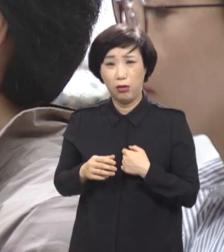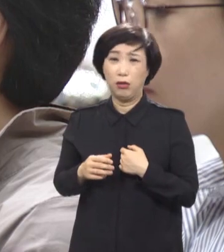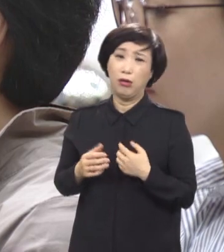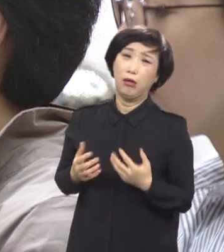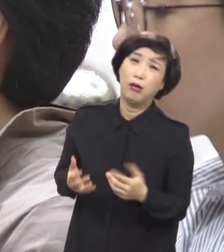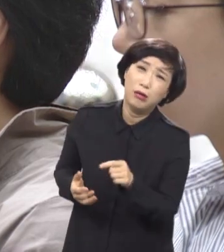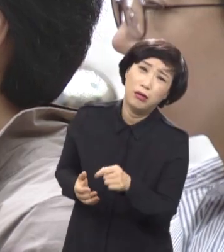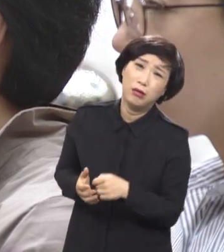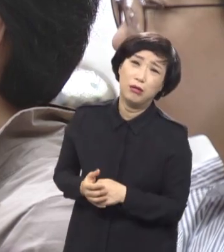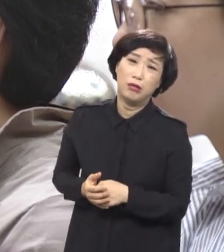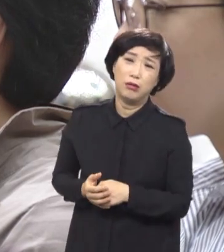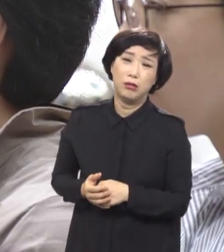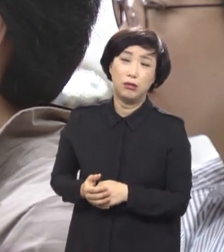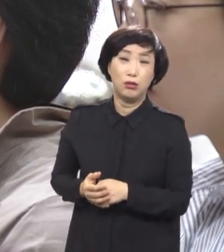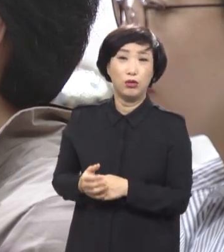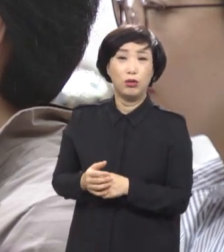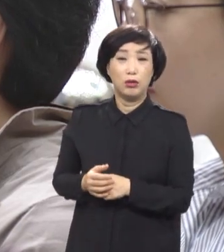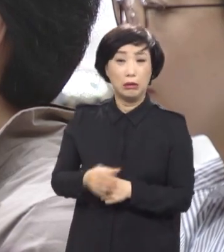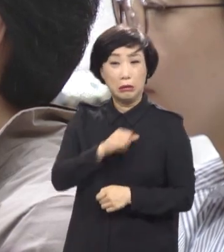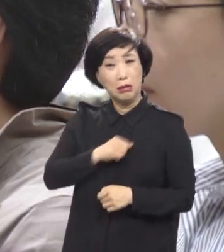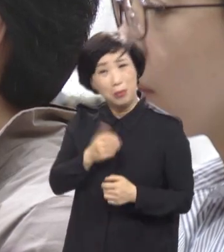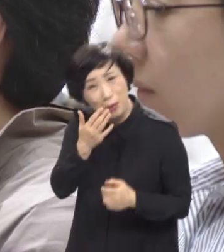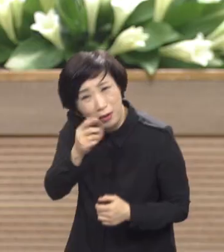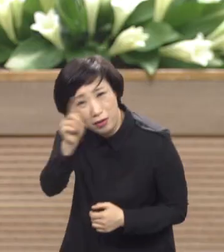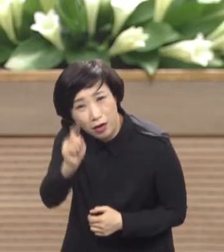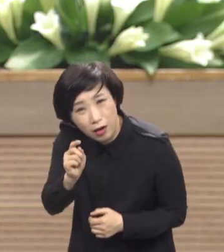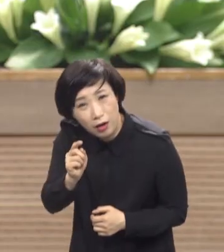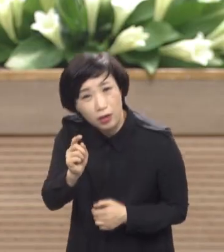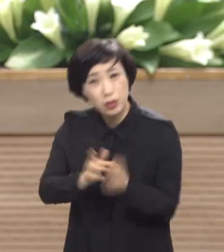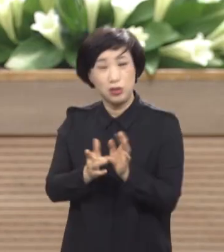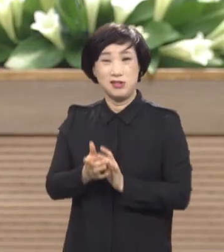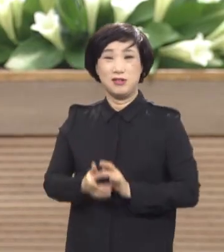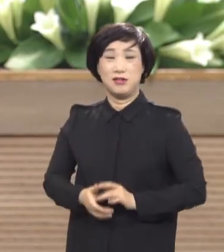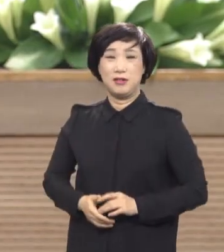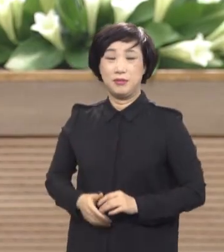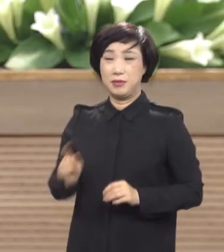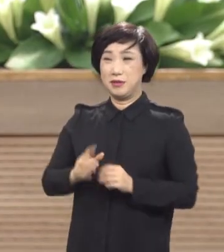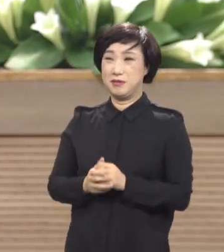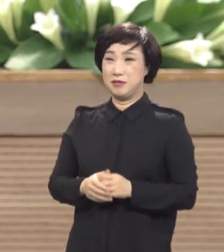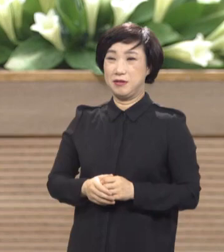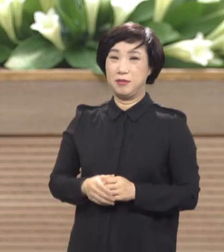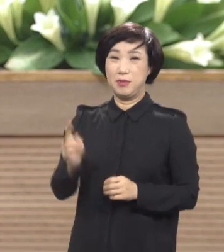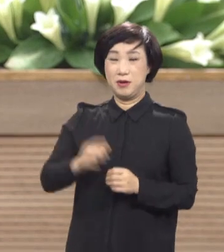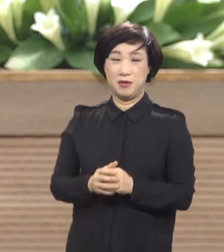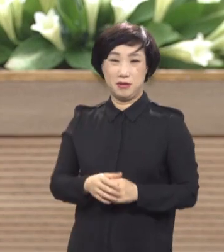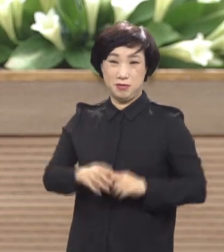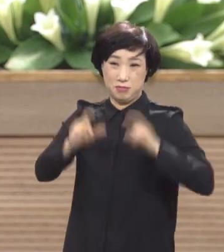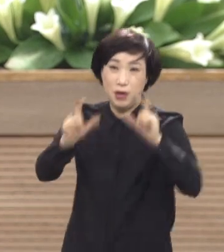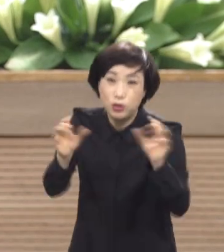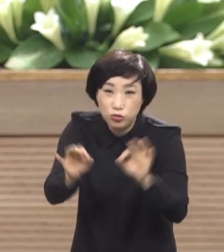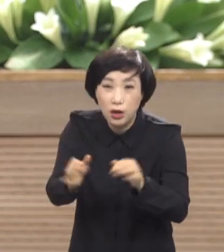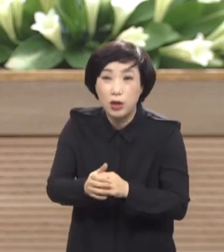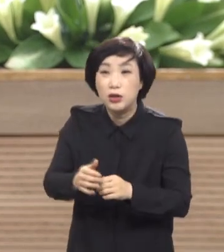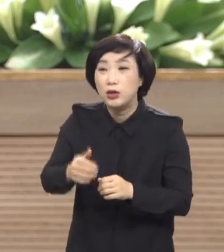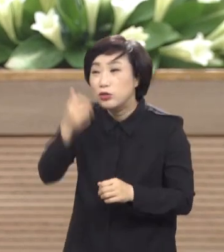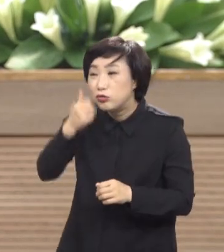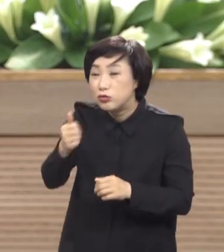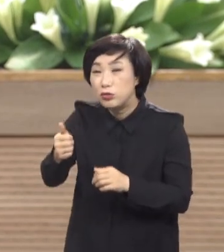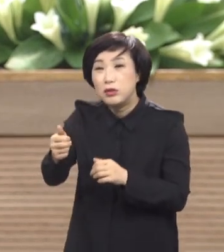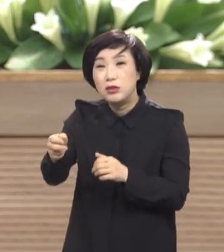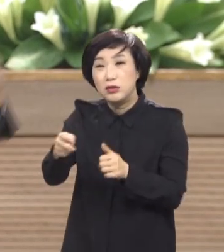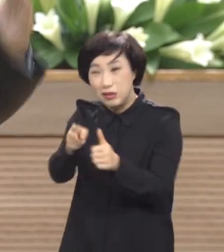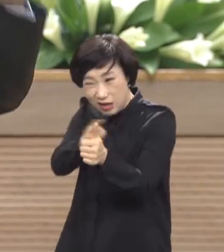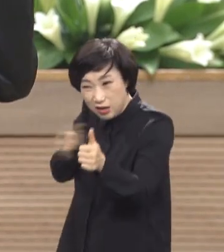말 한마디만 그 영혼을 보냈다 붙였다 할 수 있는 절대자가 어떻게 됐을까